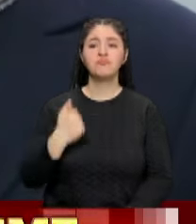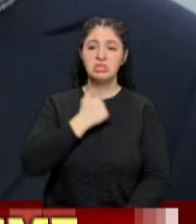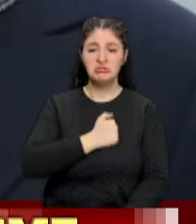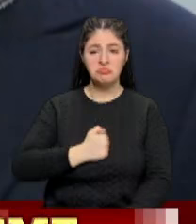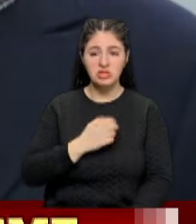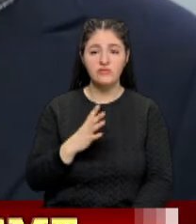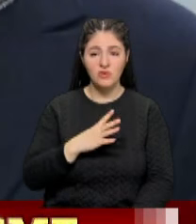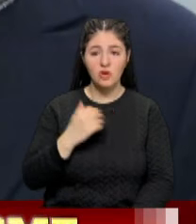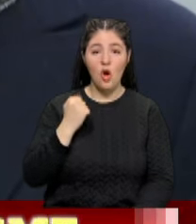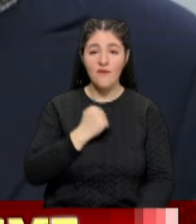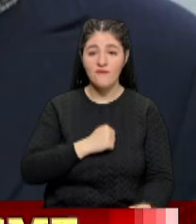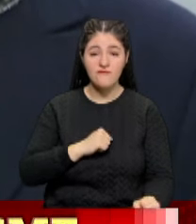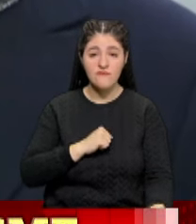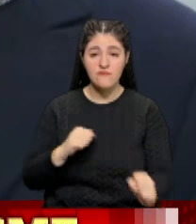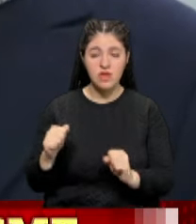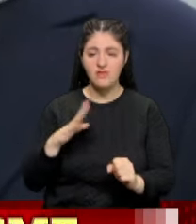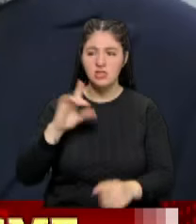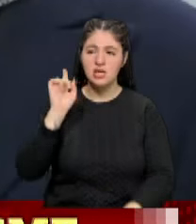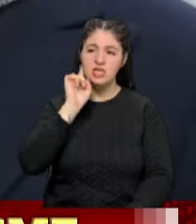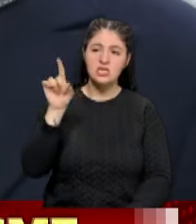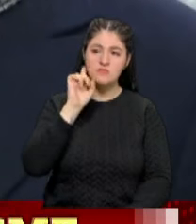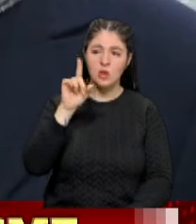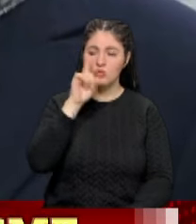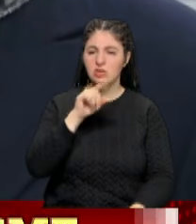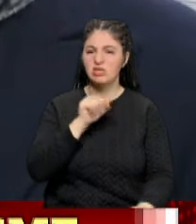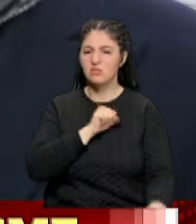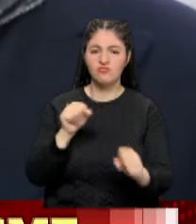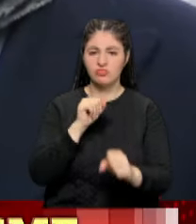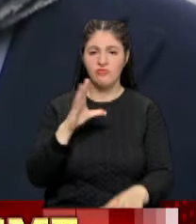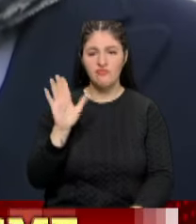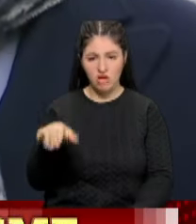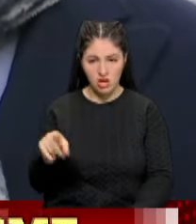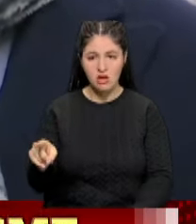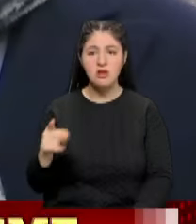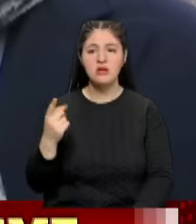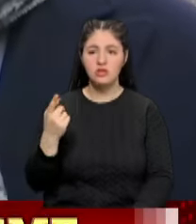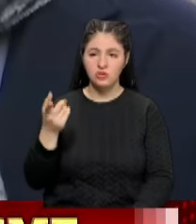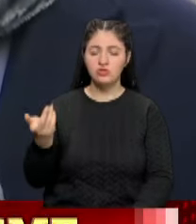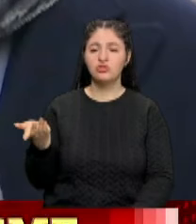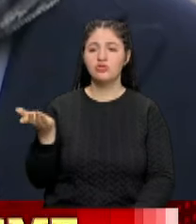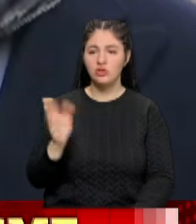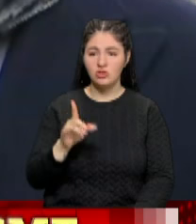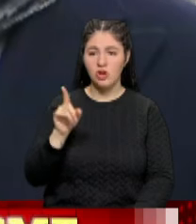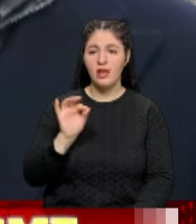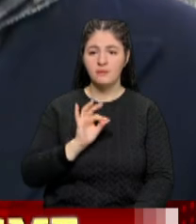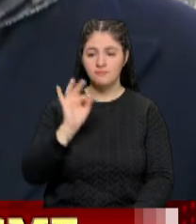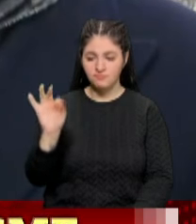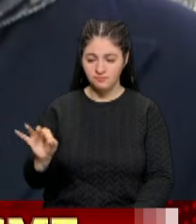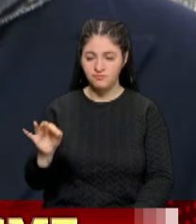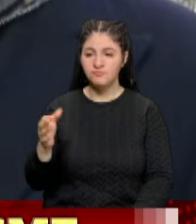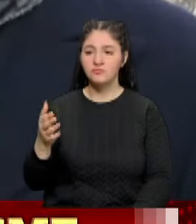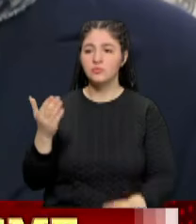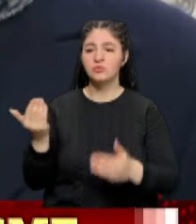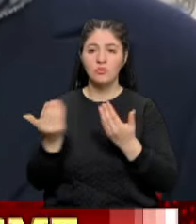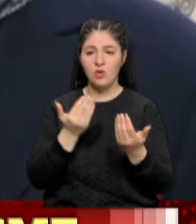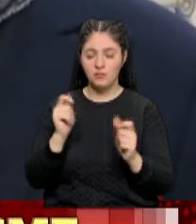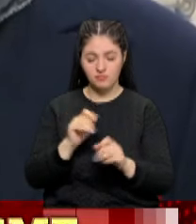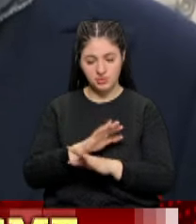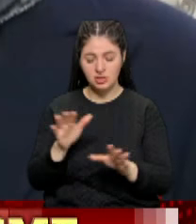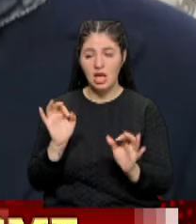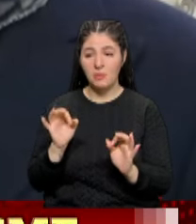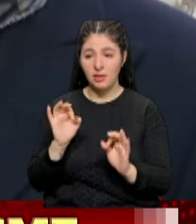kızgınlığı var, öfkesi var, ihmallere karşı tepkisi var. Sonrasında oraya gittiğimizde dualar